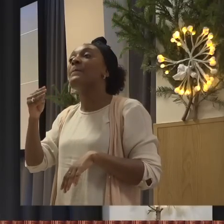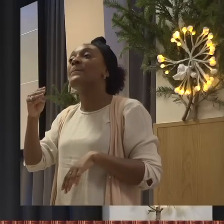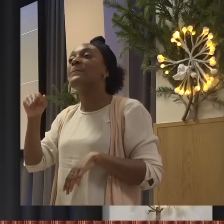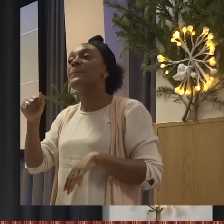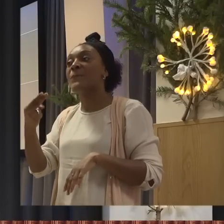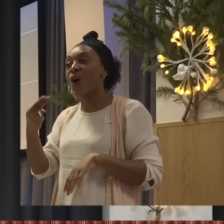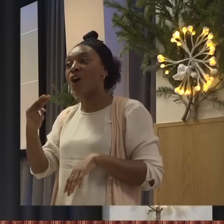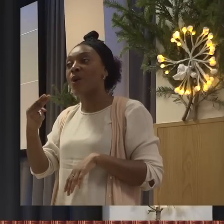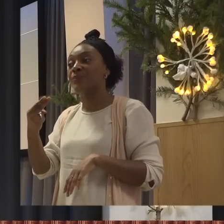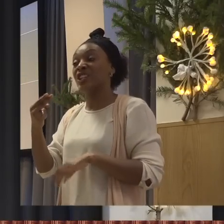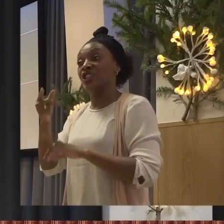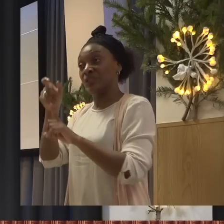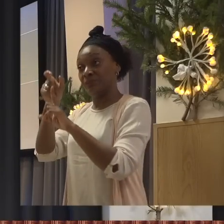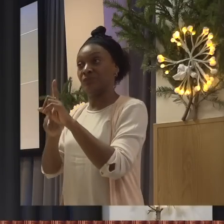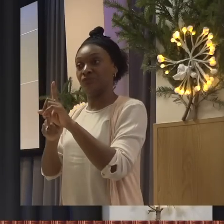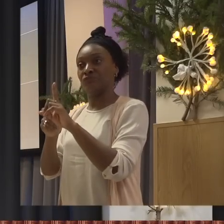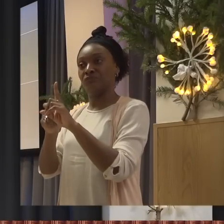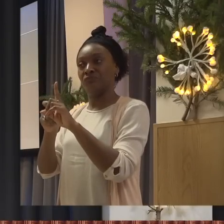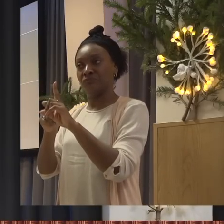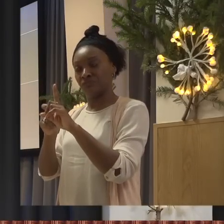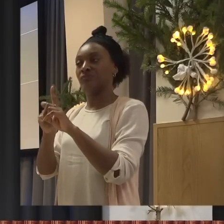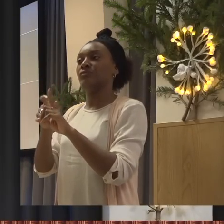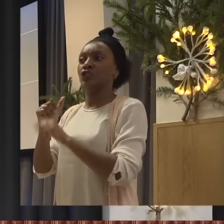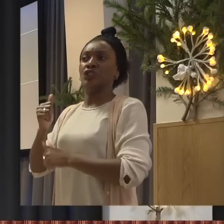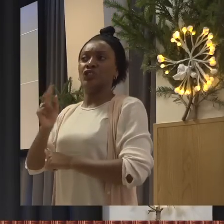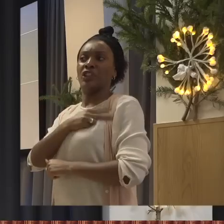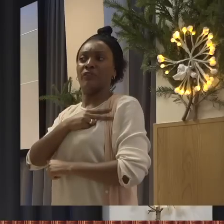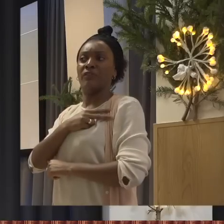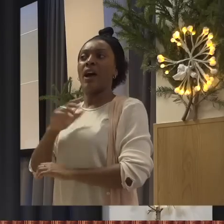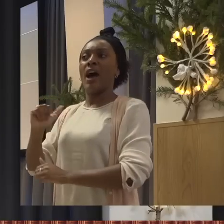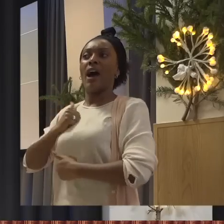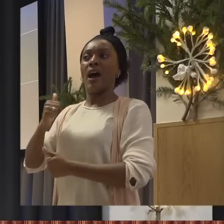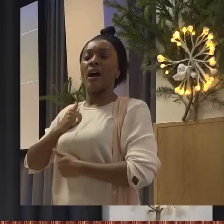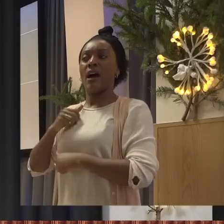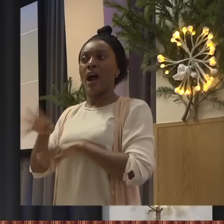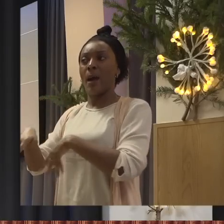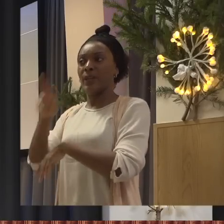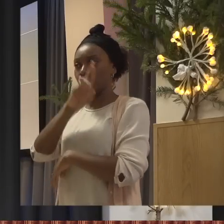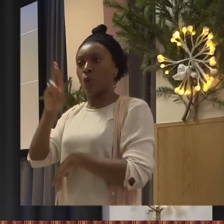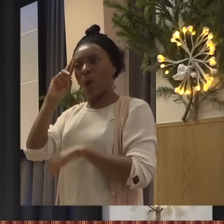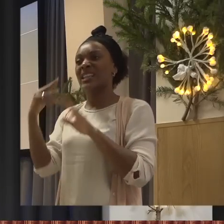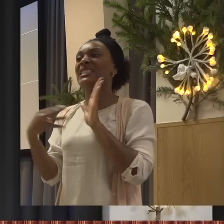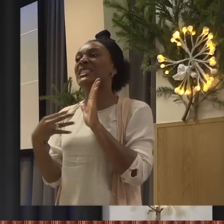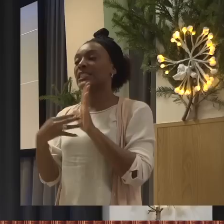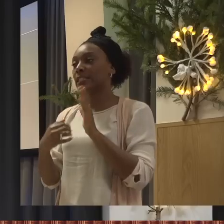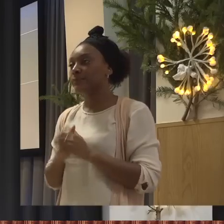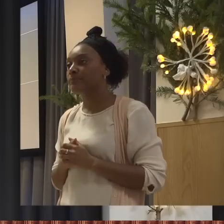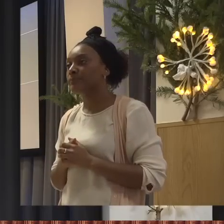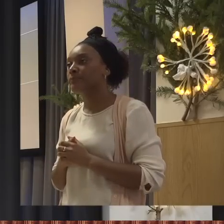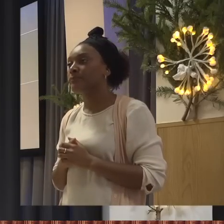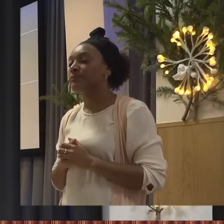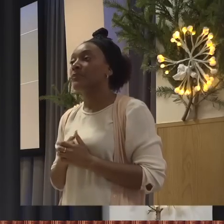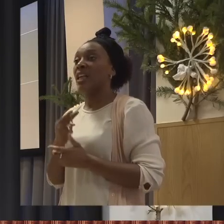dit, Naaman, le chef de l'armée du roi de Syrie, jouissait de la faveur de son maître et d'une